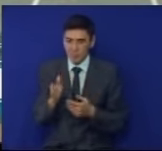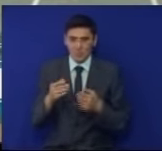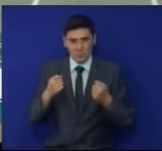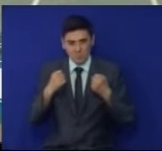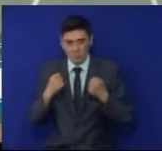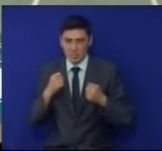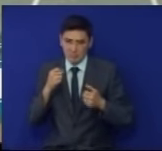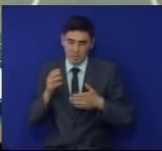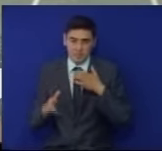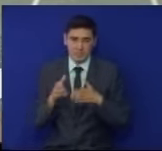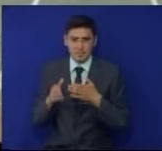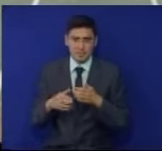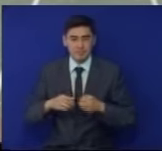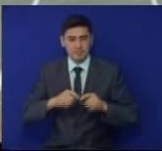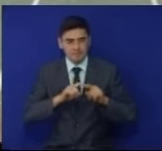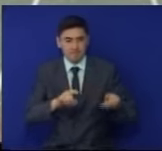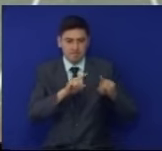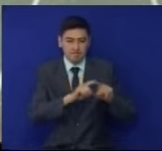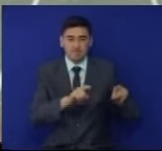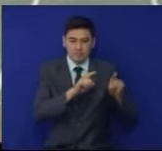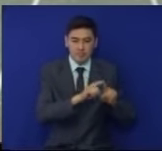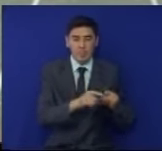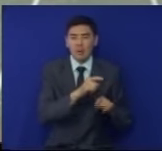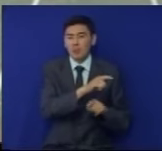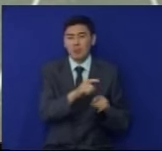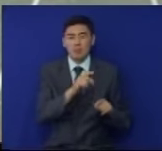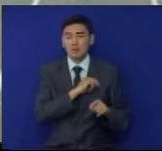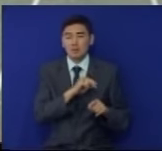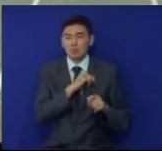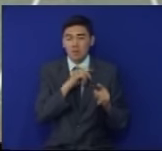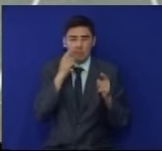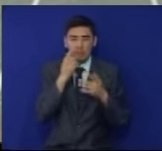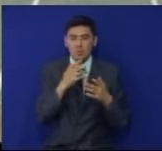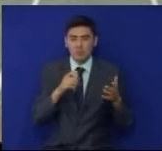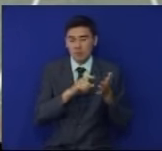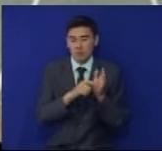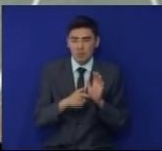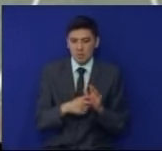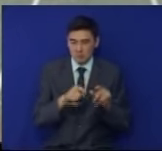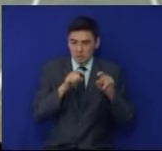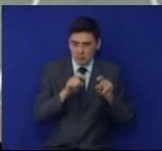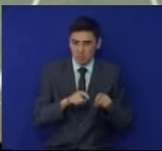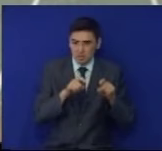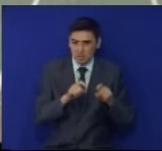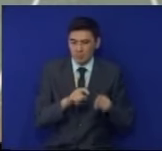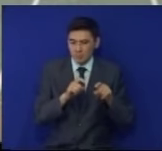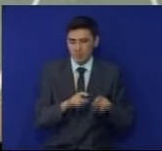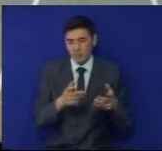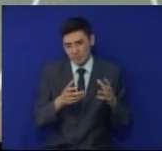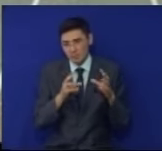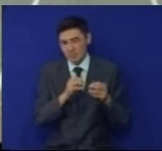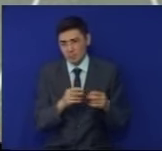пропаганда среднего здорового образа жизни, учитывая их именно режим работы,